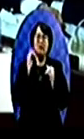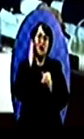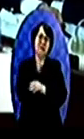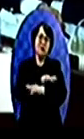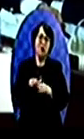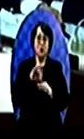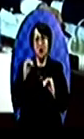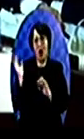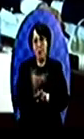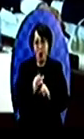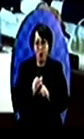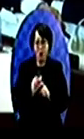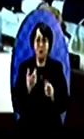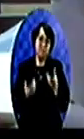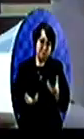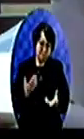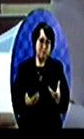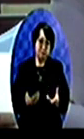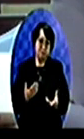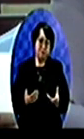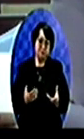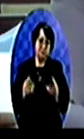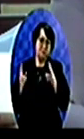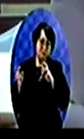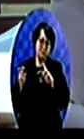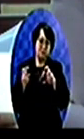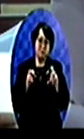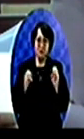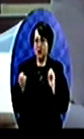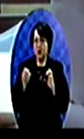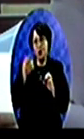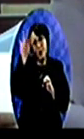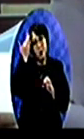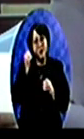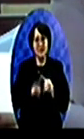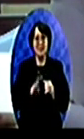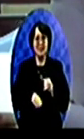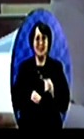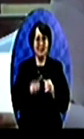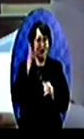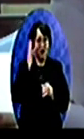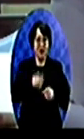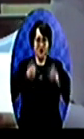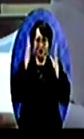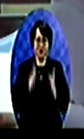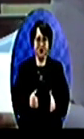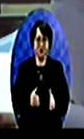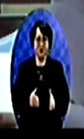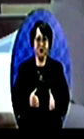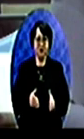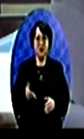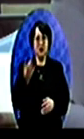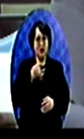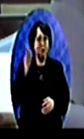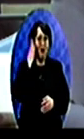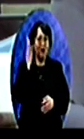авах юм уу гэдэг энэ зүйл бүх зүйлүүдийг бид нар судлаад ингээд ойрын үед бол эцэлэн шийднэ гэдэг ийм байдлаар ажиллаж байгаа